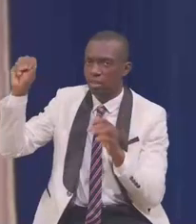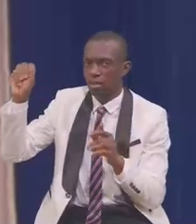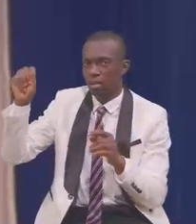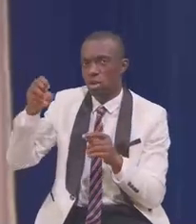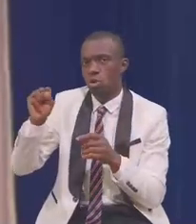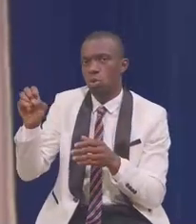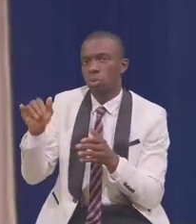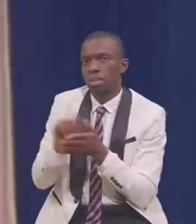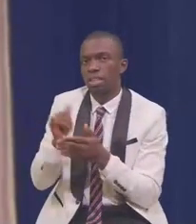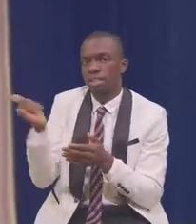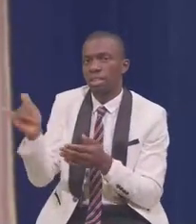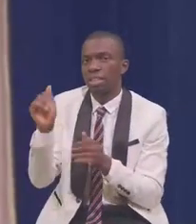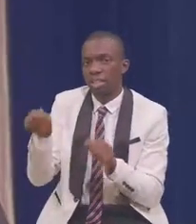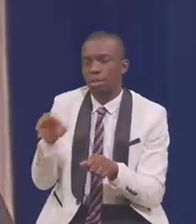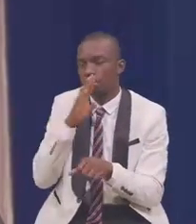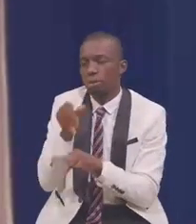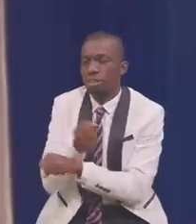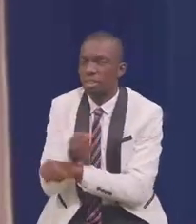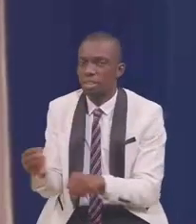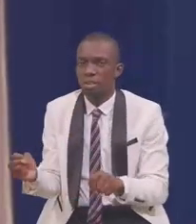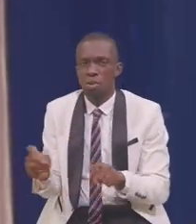leur péché soit pardonné.